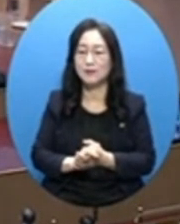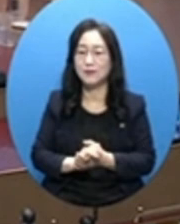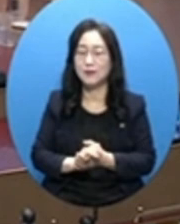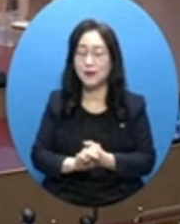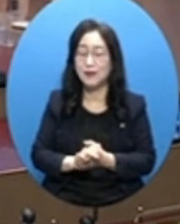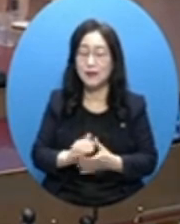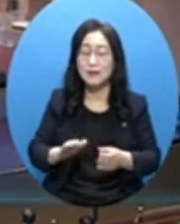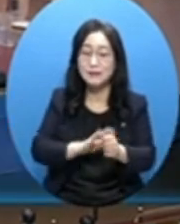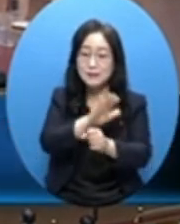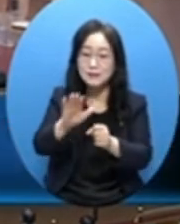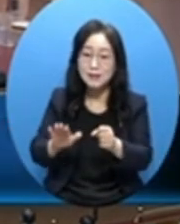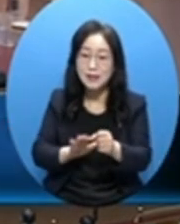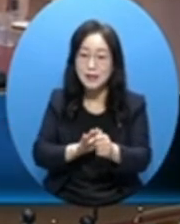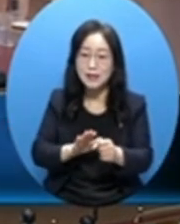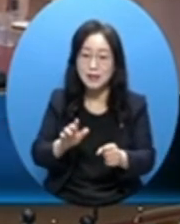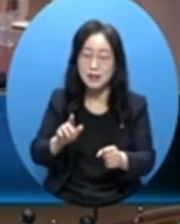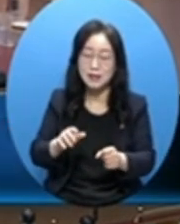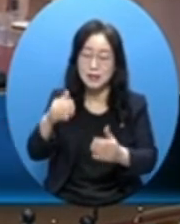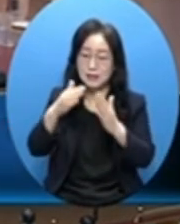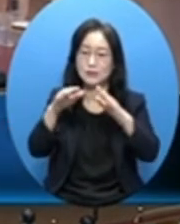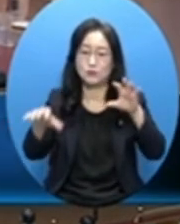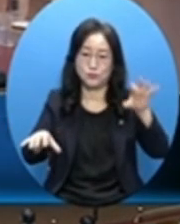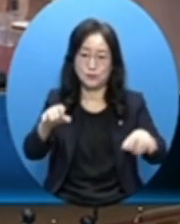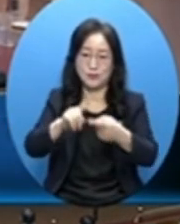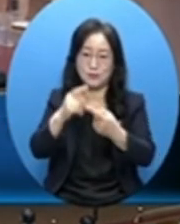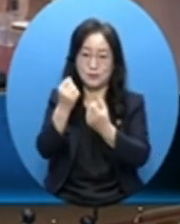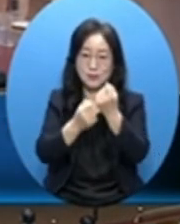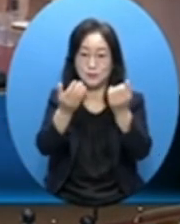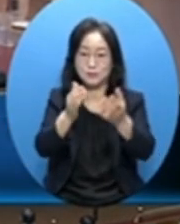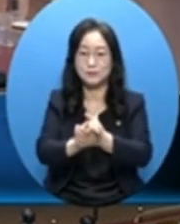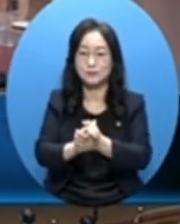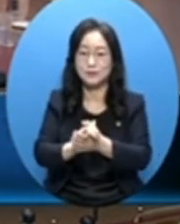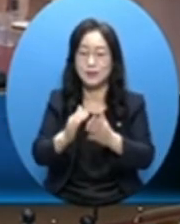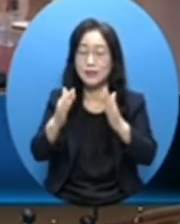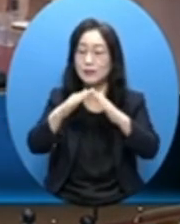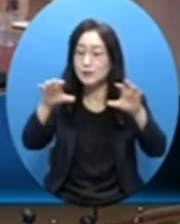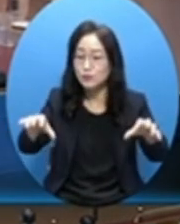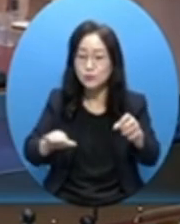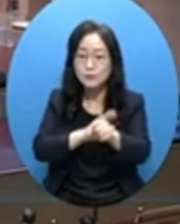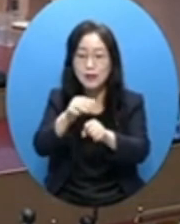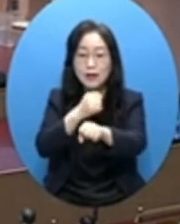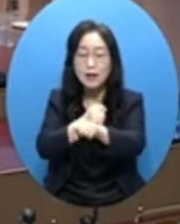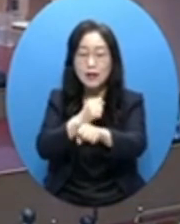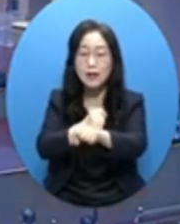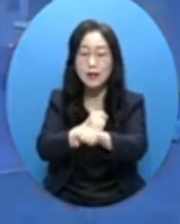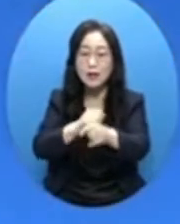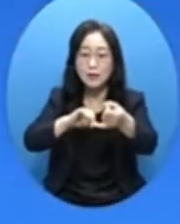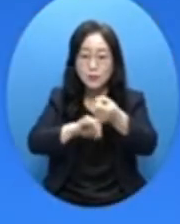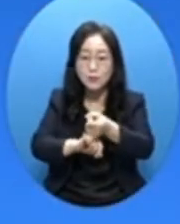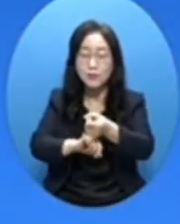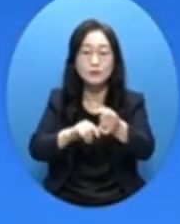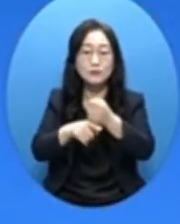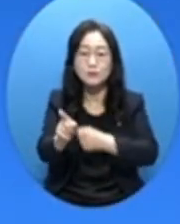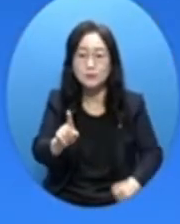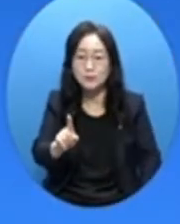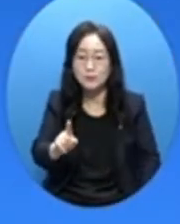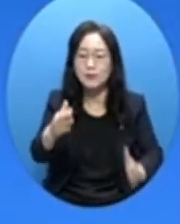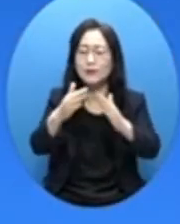우리 사랑의 대상 이웃에 대해서 성경은 말씀합니다. 우리가 이웃을 사랑해야 되는 이유는 그 이웃이